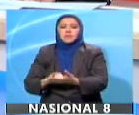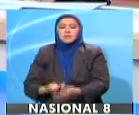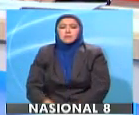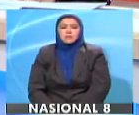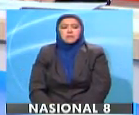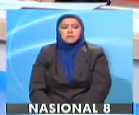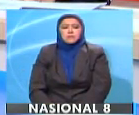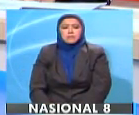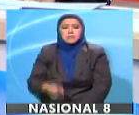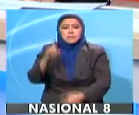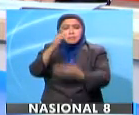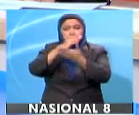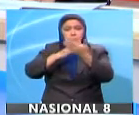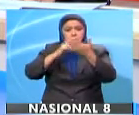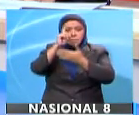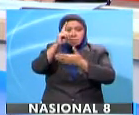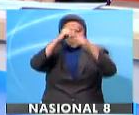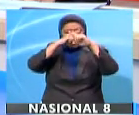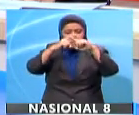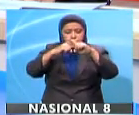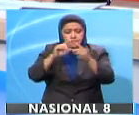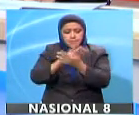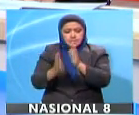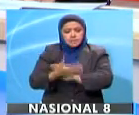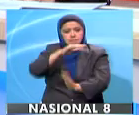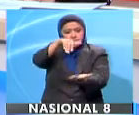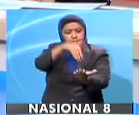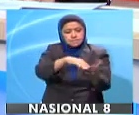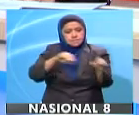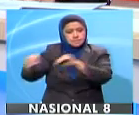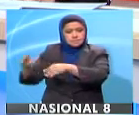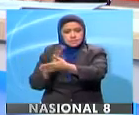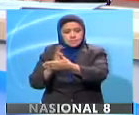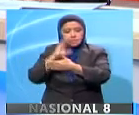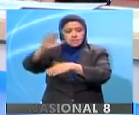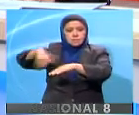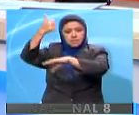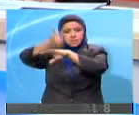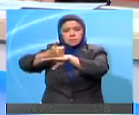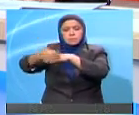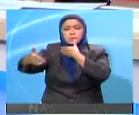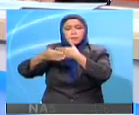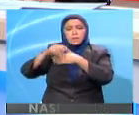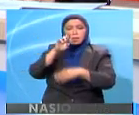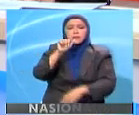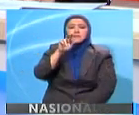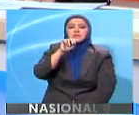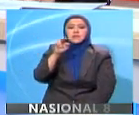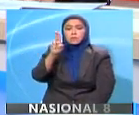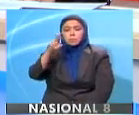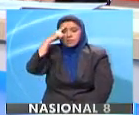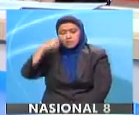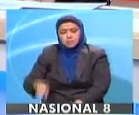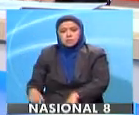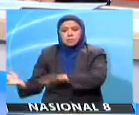Dalam pada itu sebuah dewan yang berfungsi sebagai pusat pemindahan sementara akan dibina di kampung kiau Ranau ya Bagi menempatkan